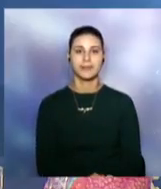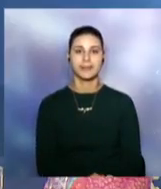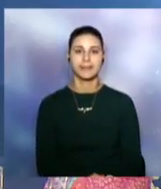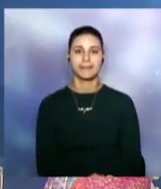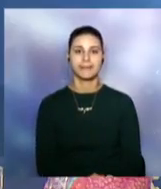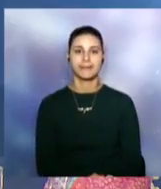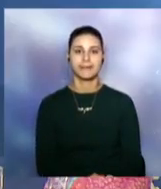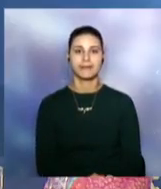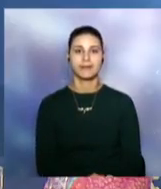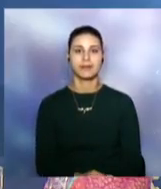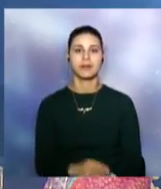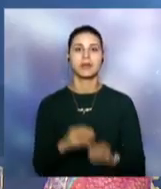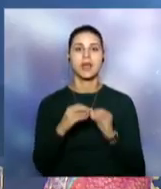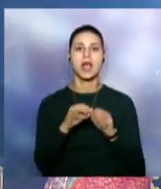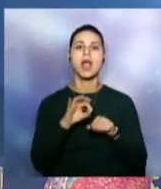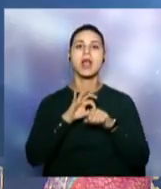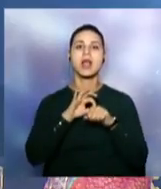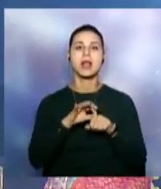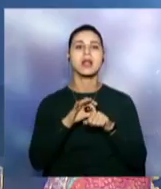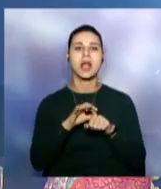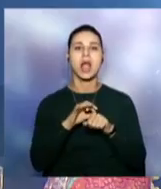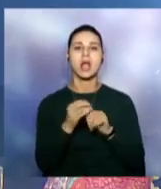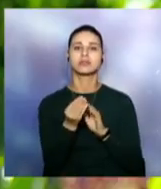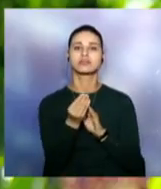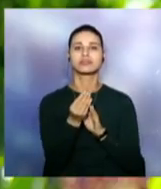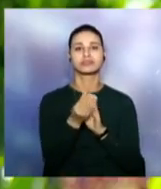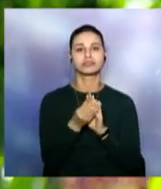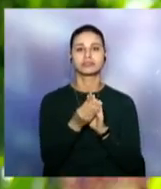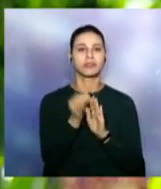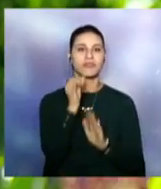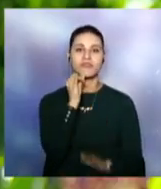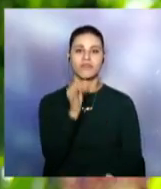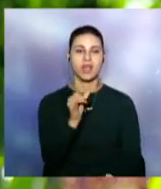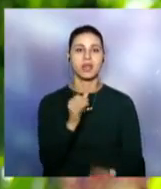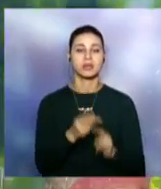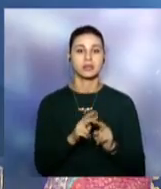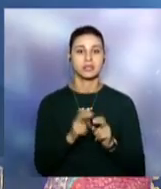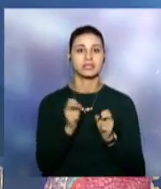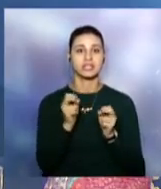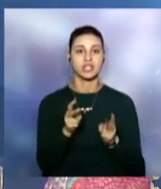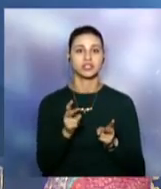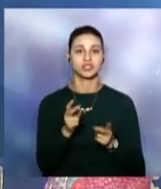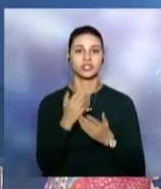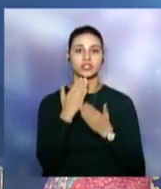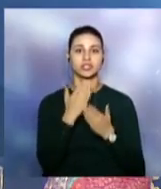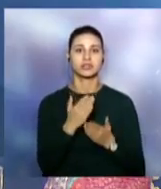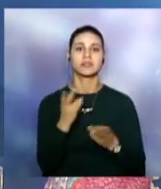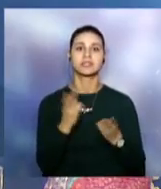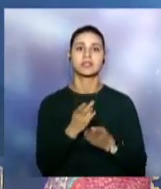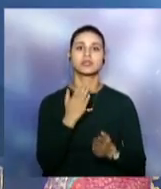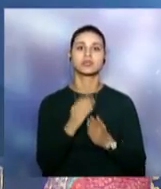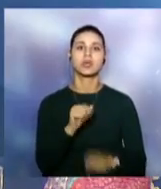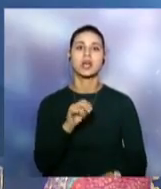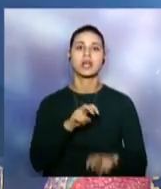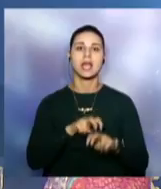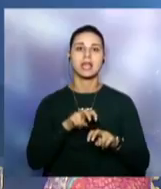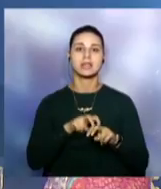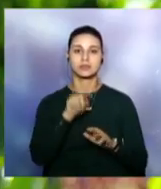ასოს თავზე არ გადასდის კანი, ანუ ჩუჩა არ მოძრაობს. ეს არის თუ არა საშიში და საჭიროა თუ არა ქირურგის